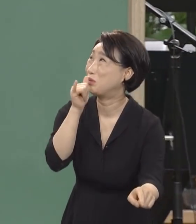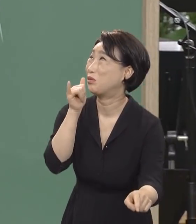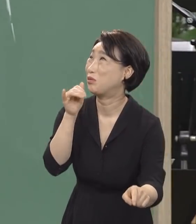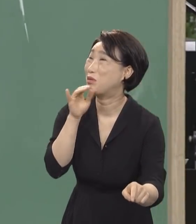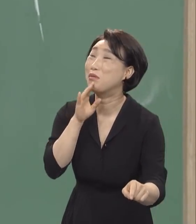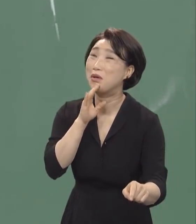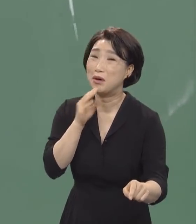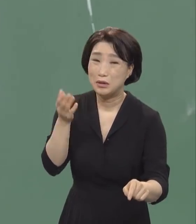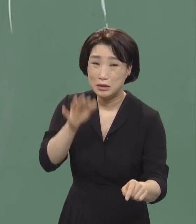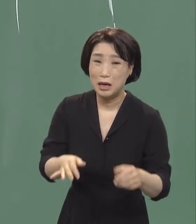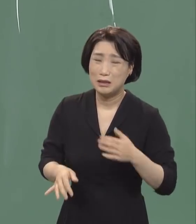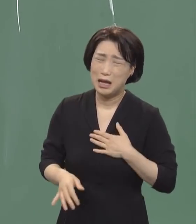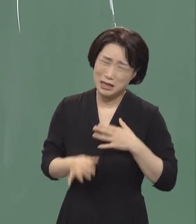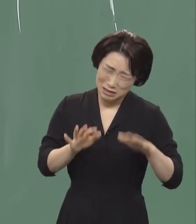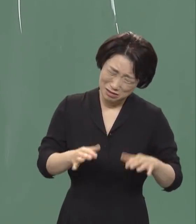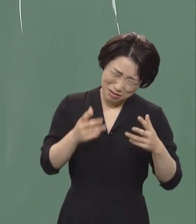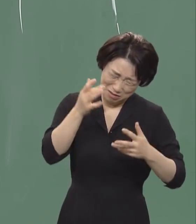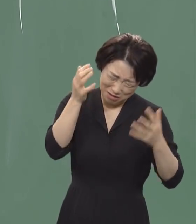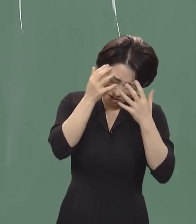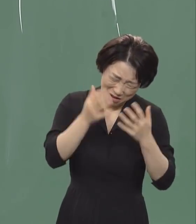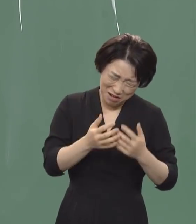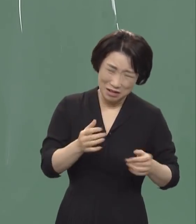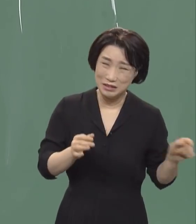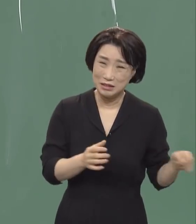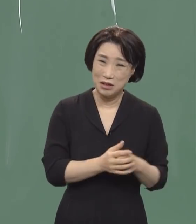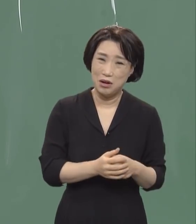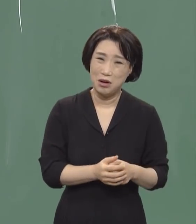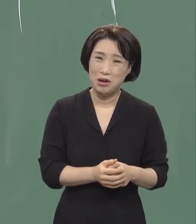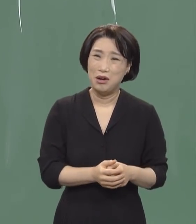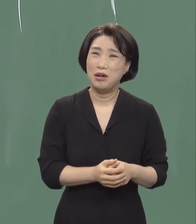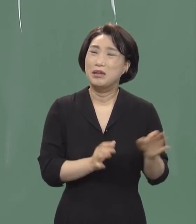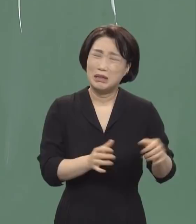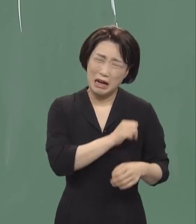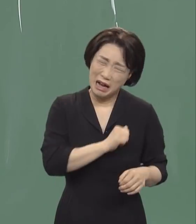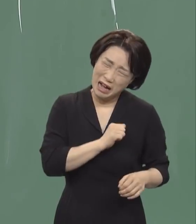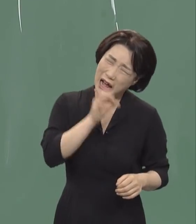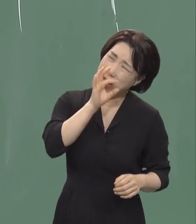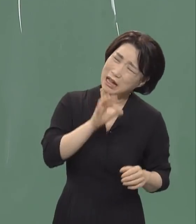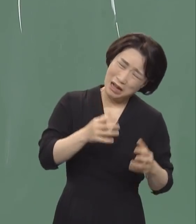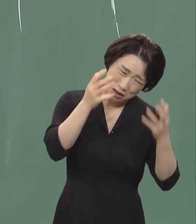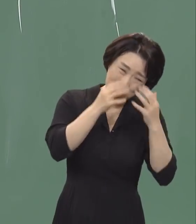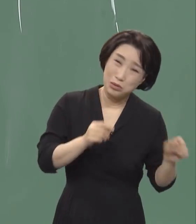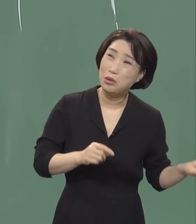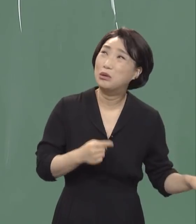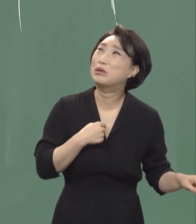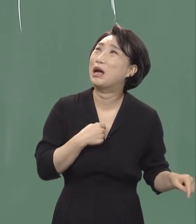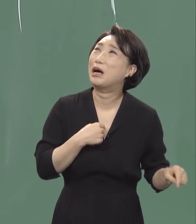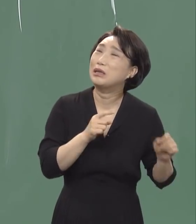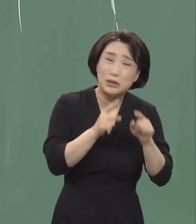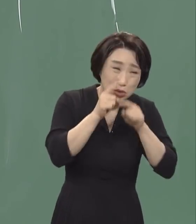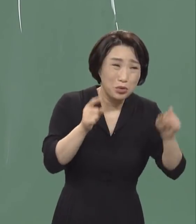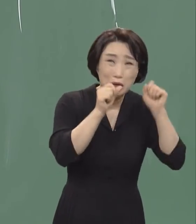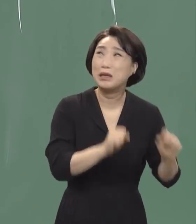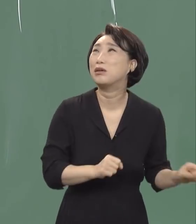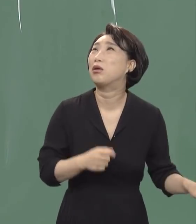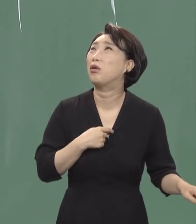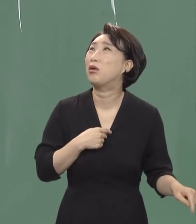내가 이 불꽃 가운데서 고민하고 고통당하고 견딜 수 없는 고통당한다는 사실을